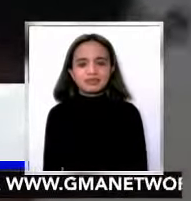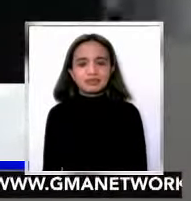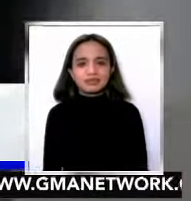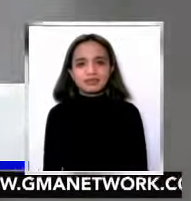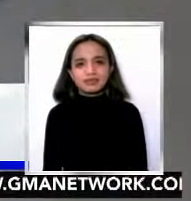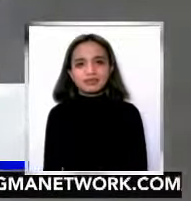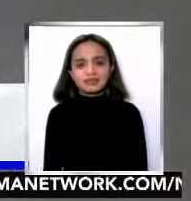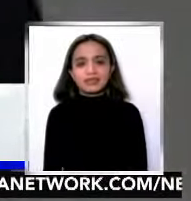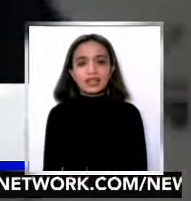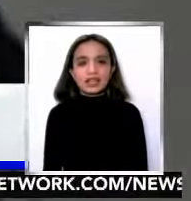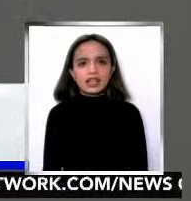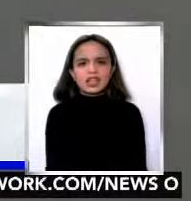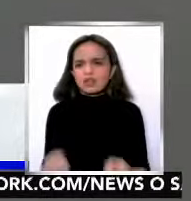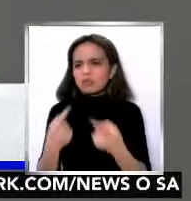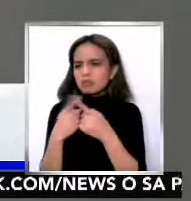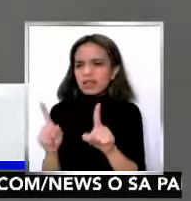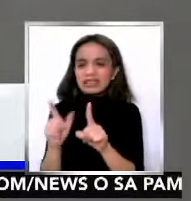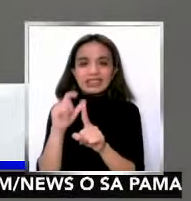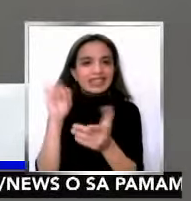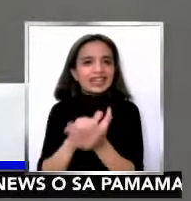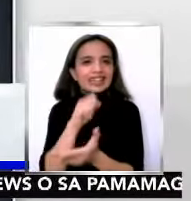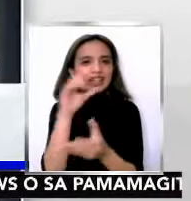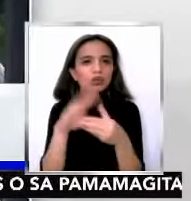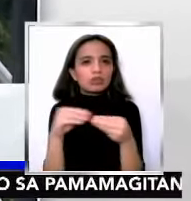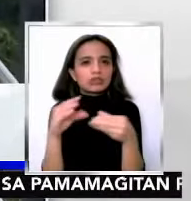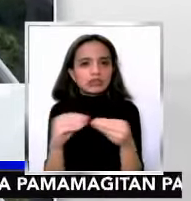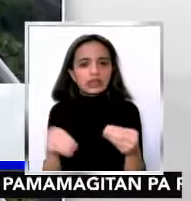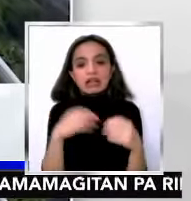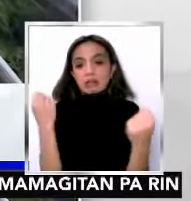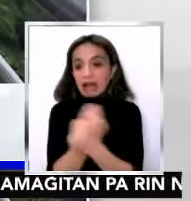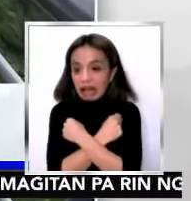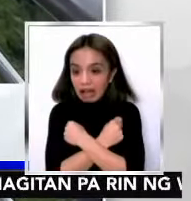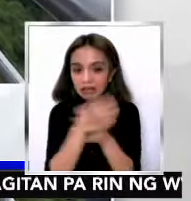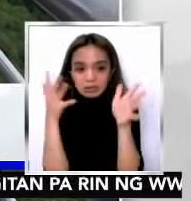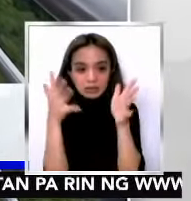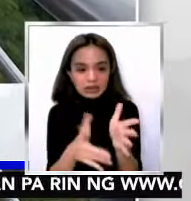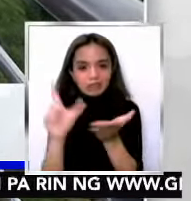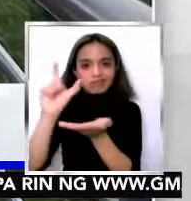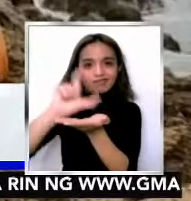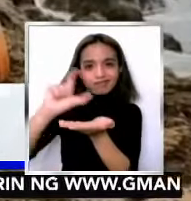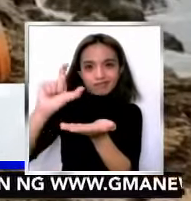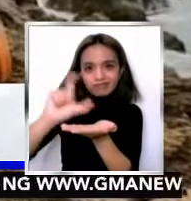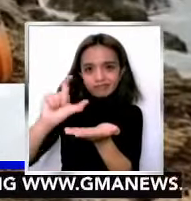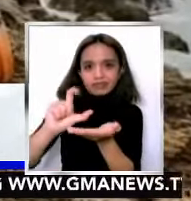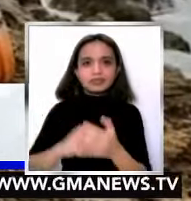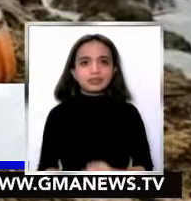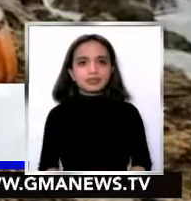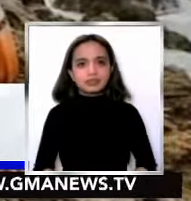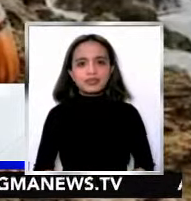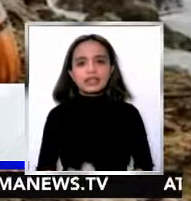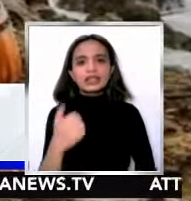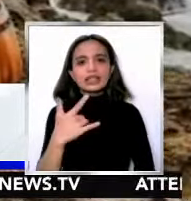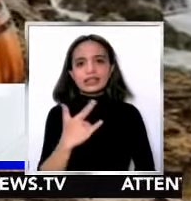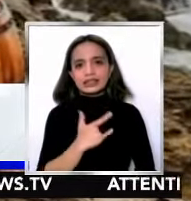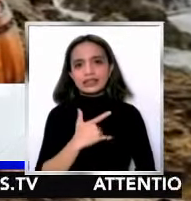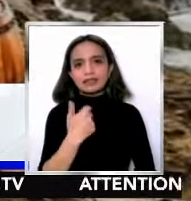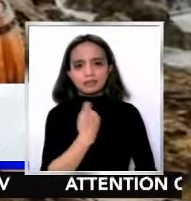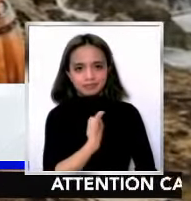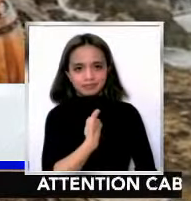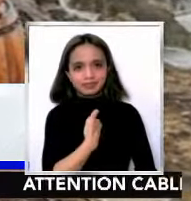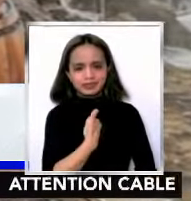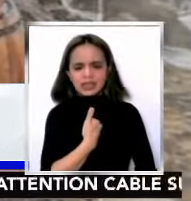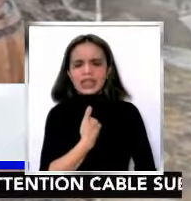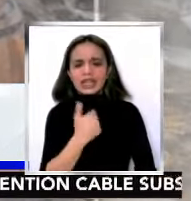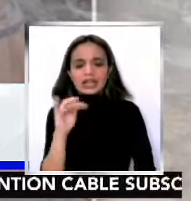Pero hindi raw talaga ito kwento lang ng nagmahal, iniwan, nagpiktoryal. Self-love daw yung maganda ka kahit para lang